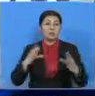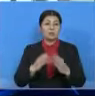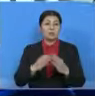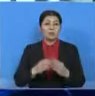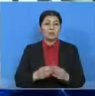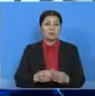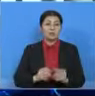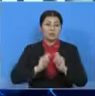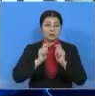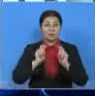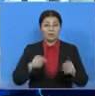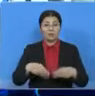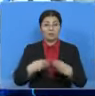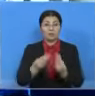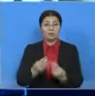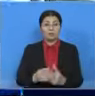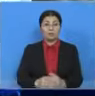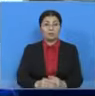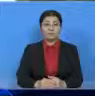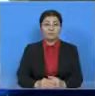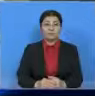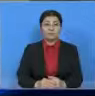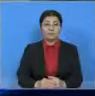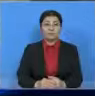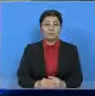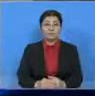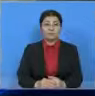учаскемізден шағын ғана сыйлығымызды қабыл айтыңыз. Көп-көп рахмет.